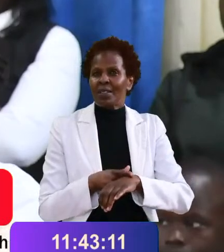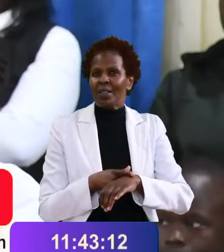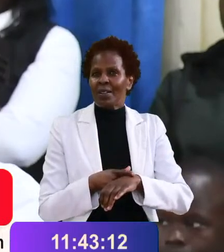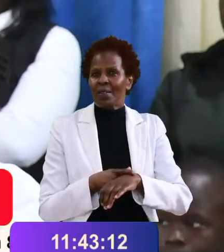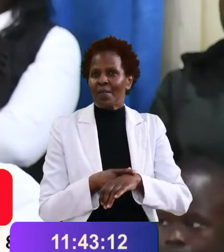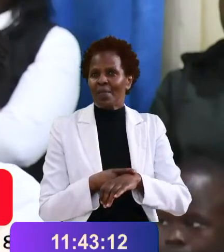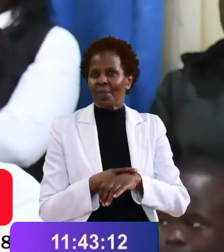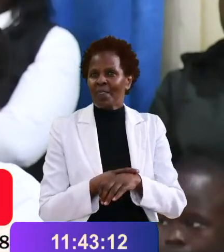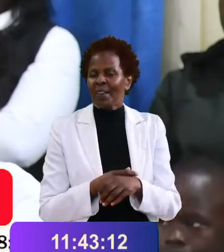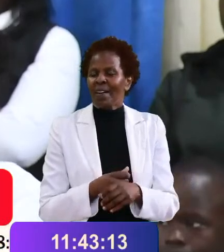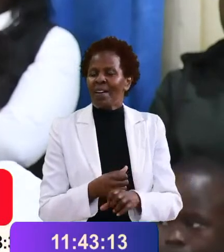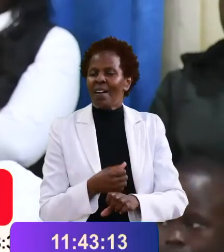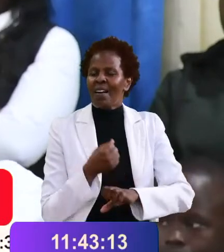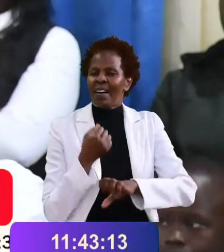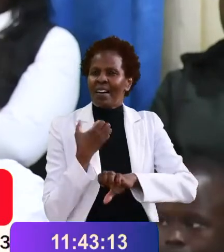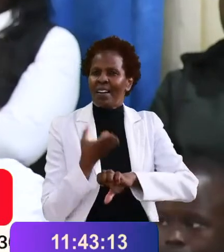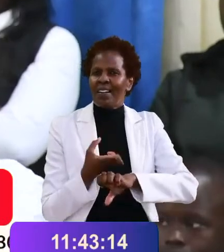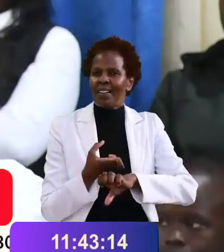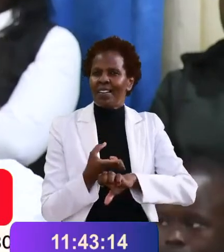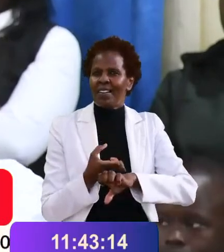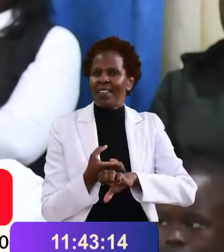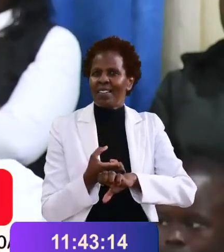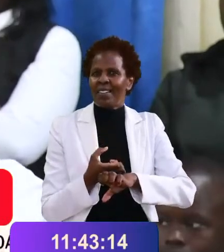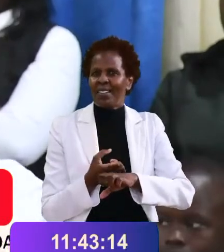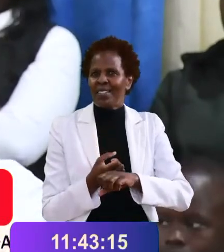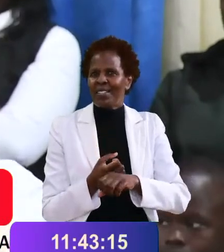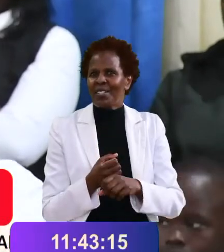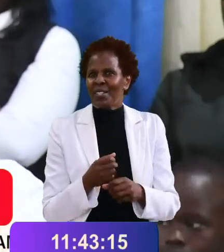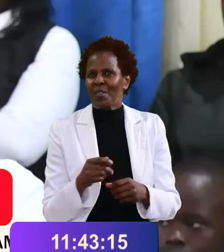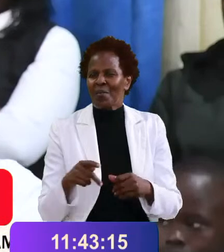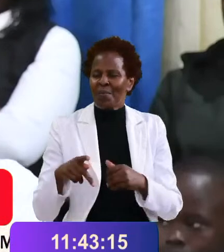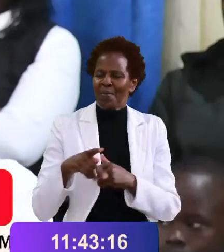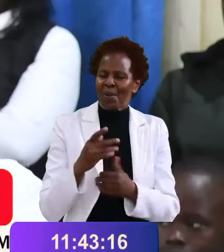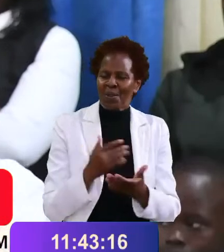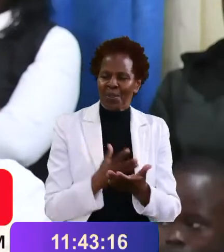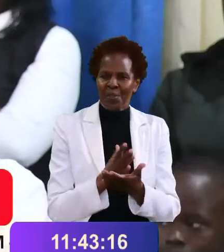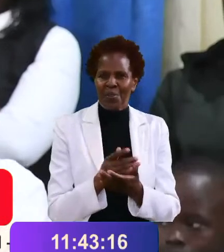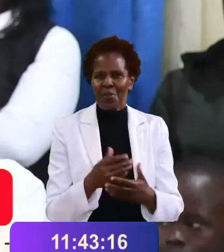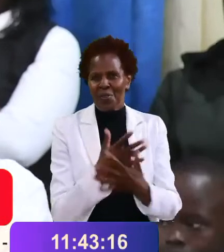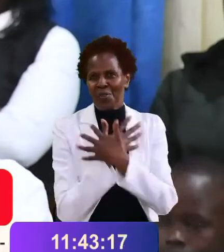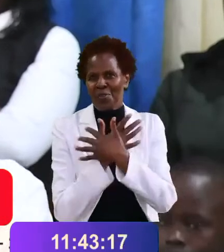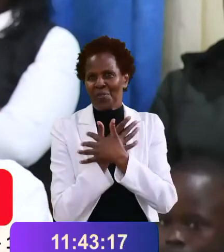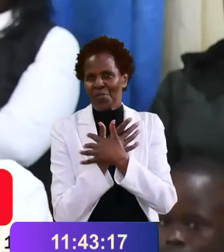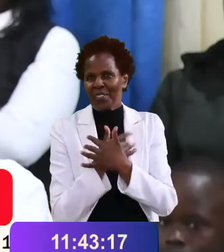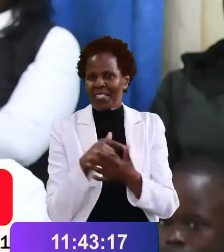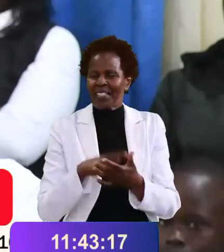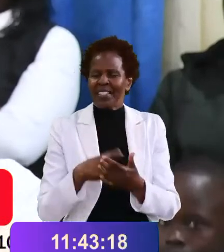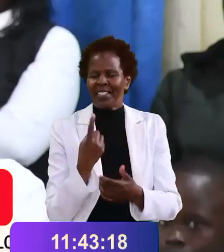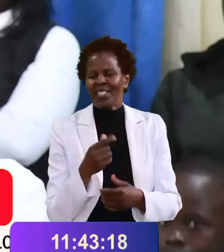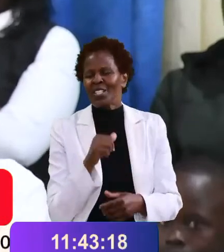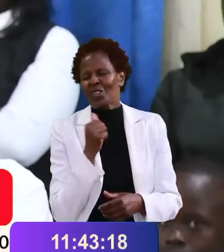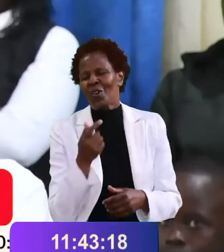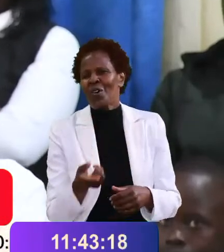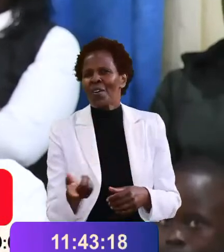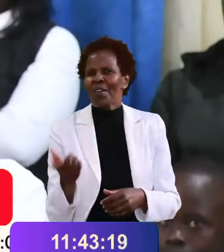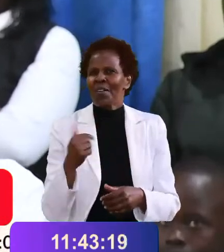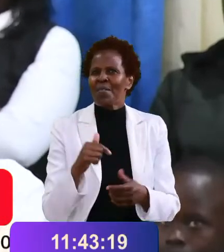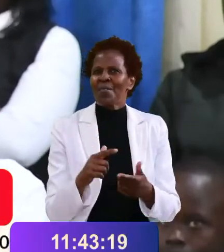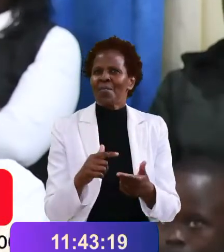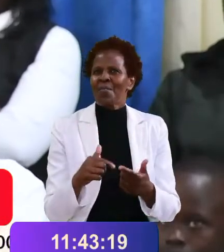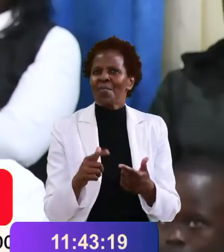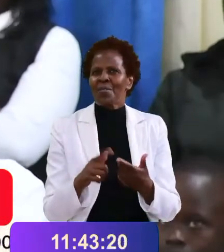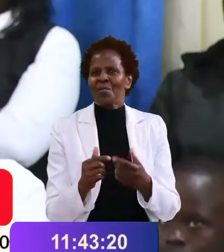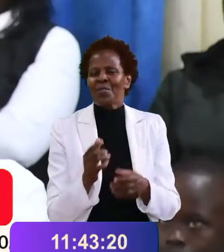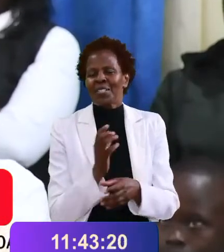wanapitia kwenye warafiki zao na wanawaambia kwamba msiende kanisa, mbaki